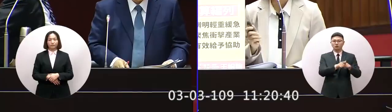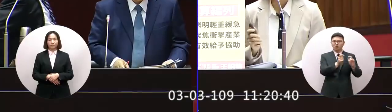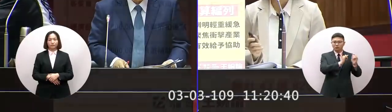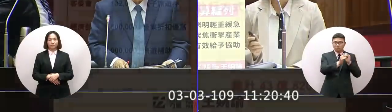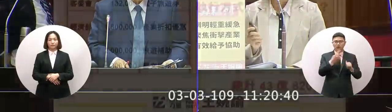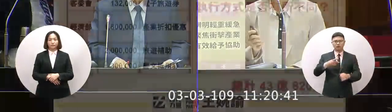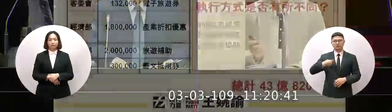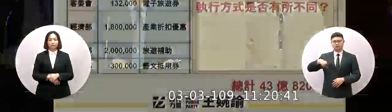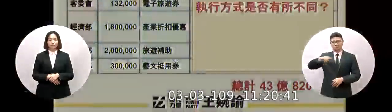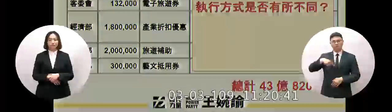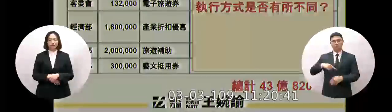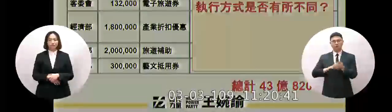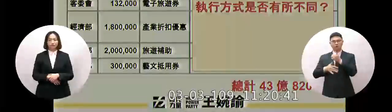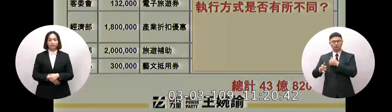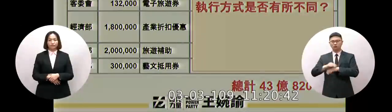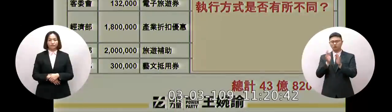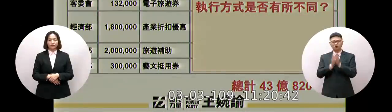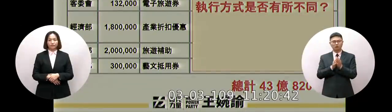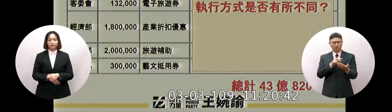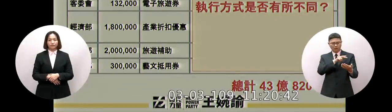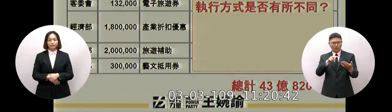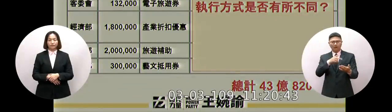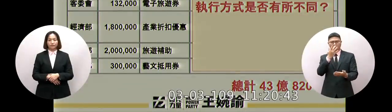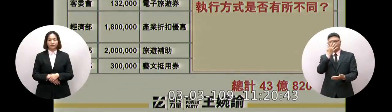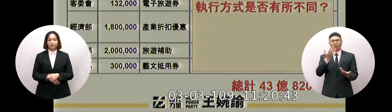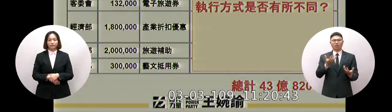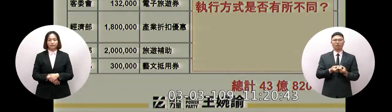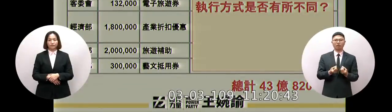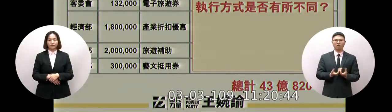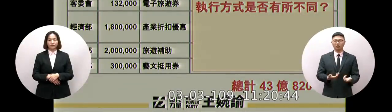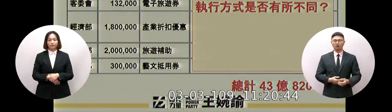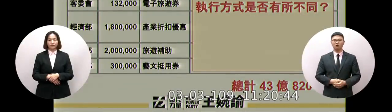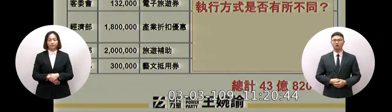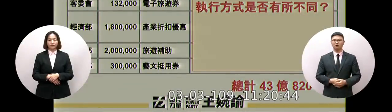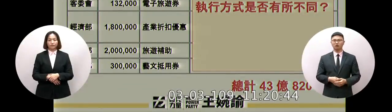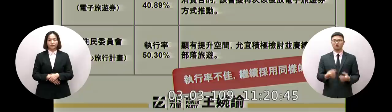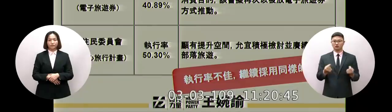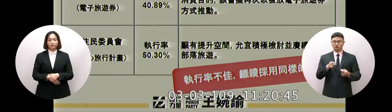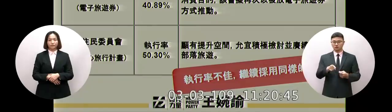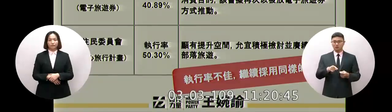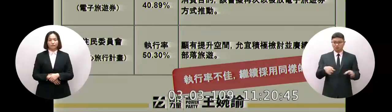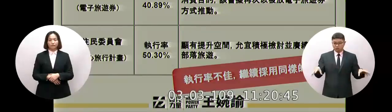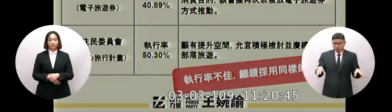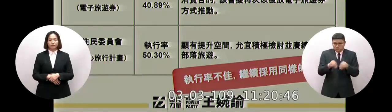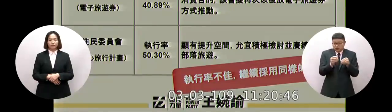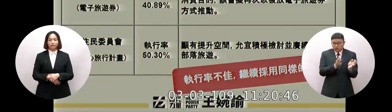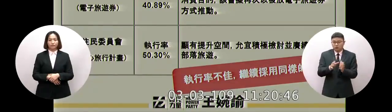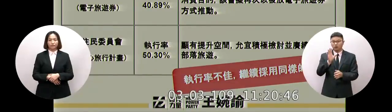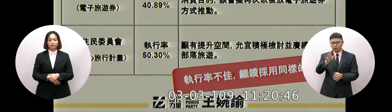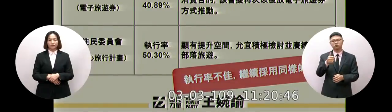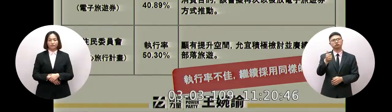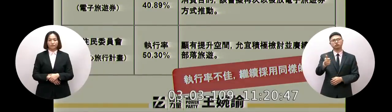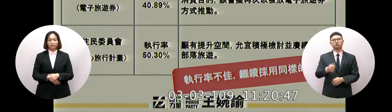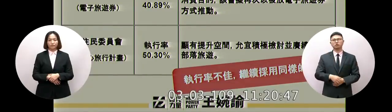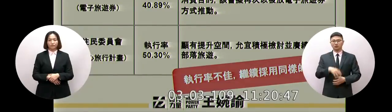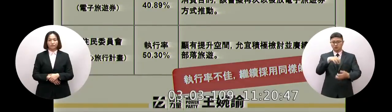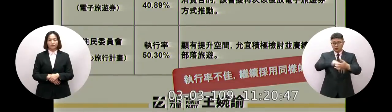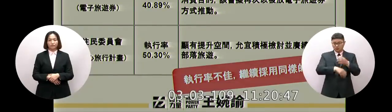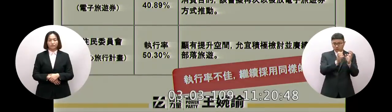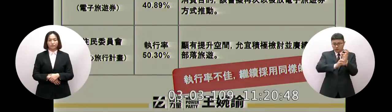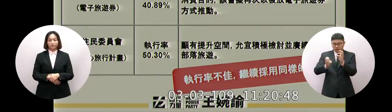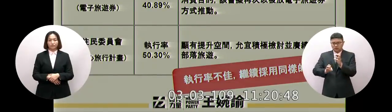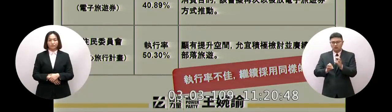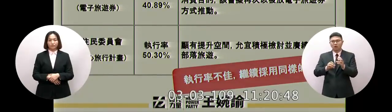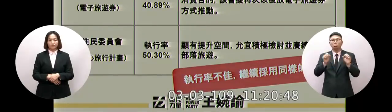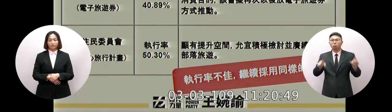自己要看要怎么样消费怎么样使用可能都不是很清楚。就如同刚刚提到说，我觉得有整合是很好的，因为我们可以看得到它的内容细项其实都非常的